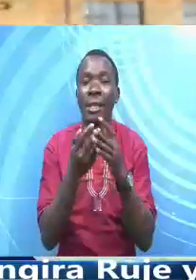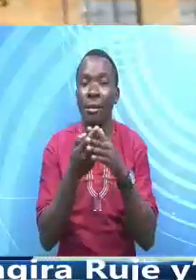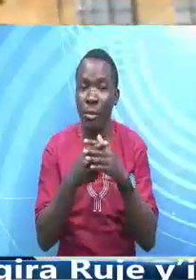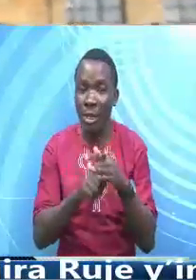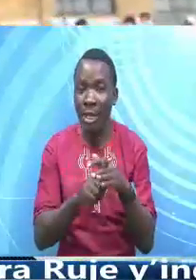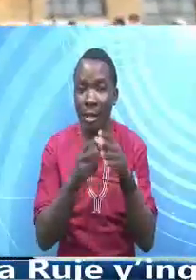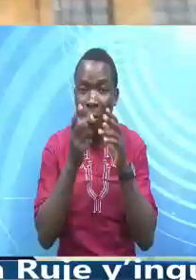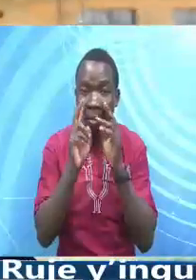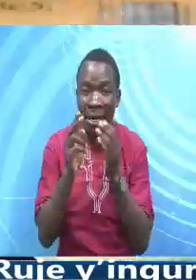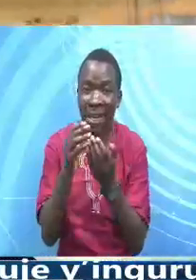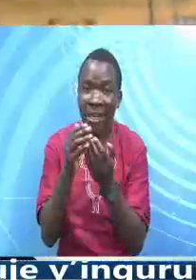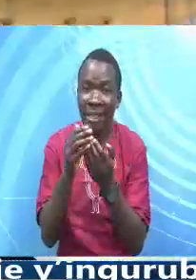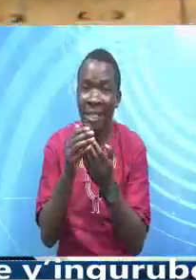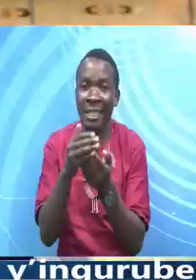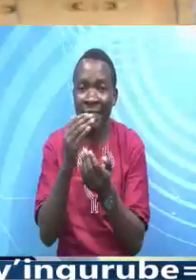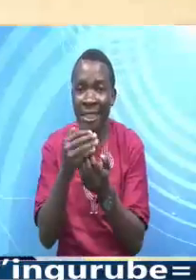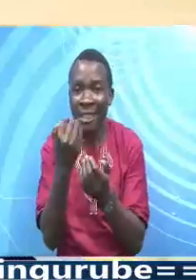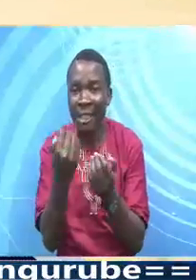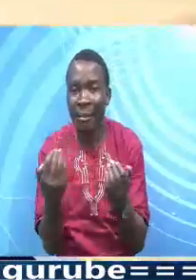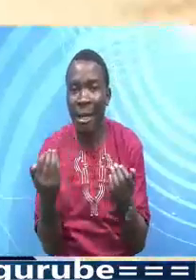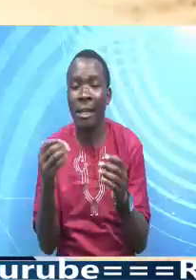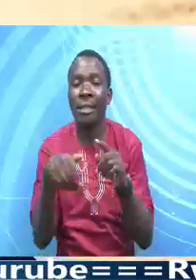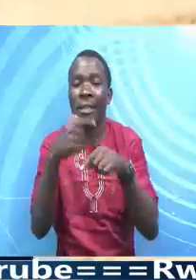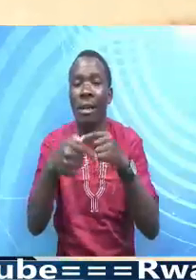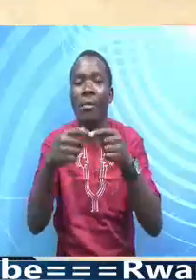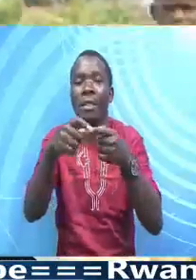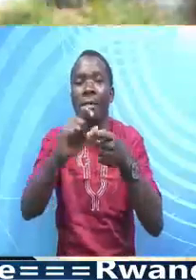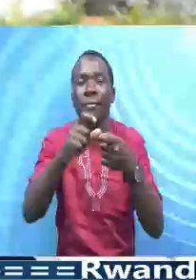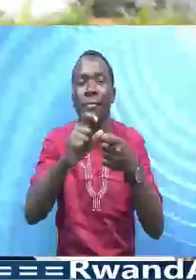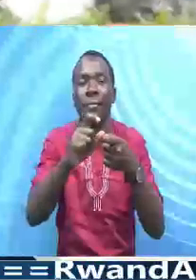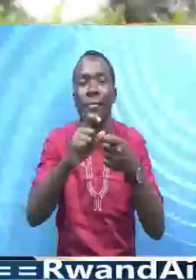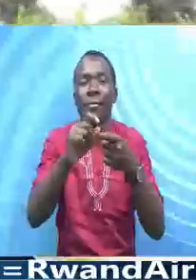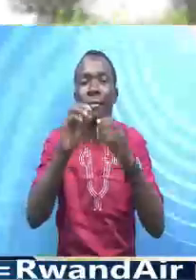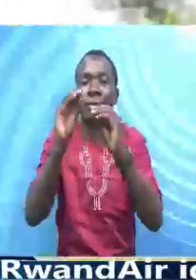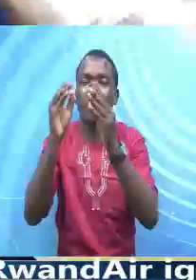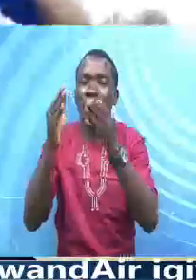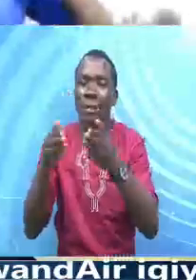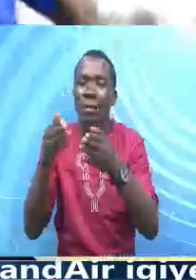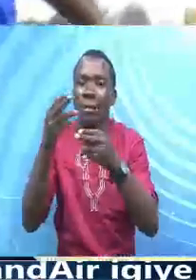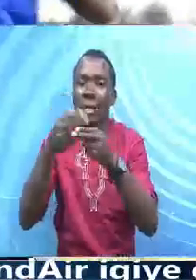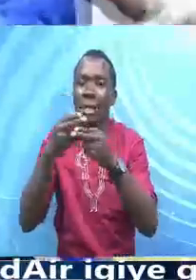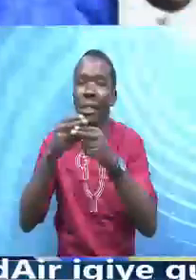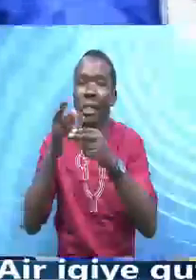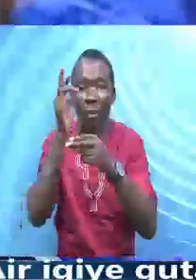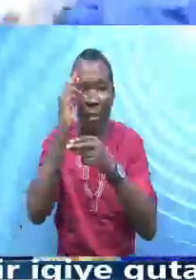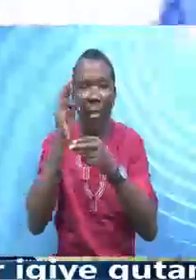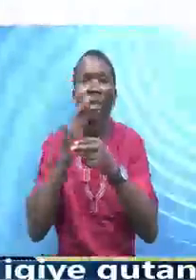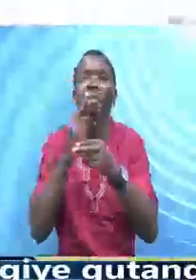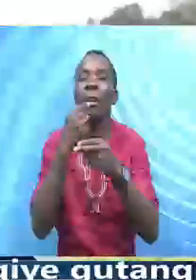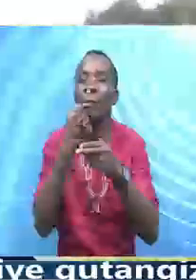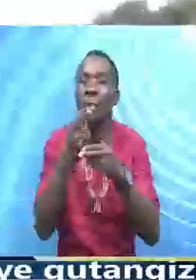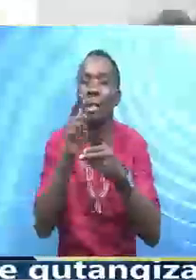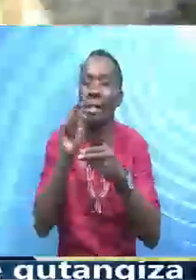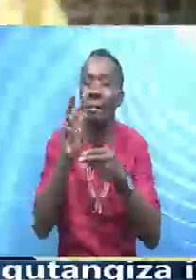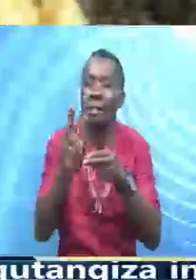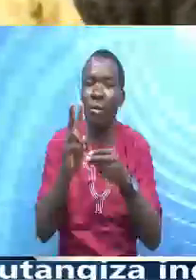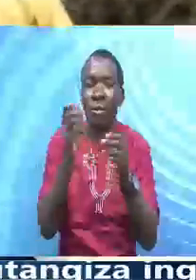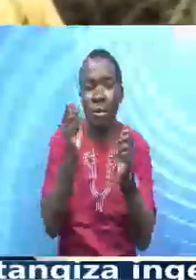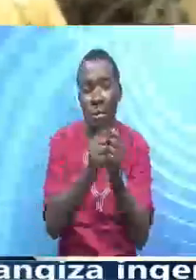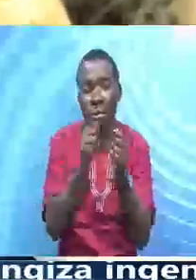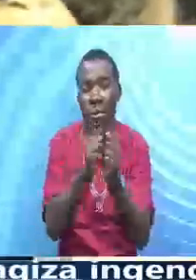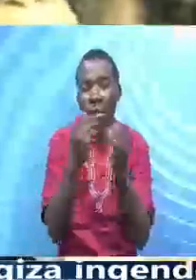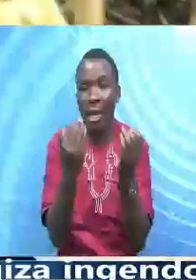y'abo bana igiye gukomeza kwiyongera umwe mu barimu bigisha kuri groupe scolaire ya DPR Ruhango yabwiye BTN TV ko ngo bitoroshye ngo ku bana bato